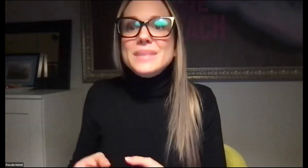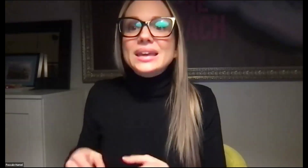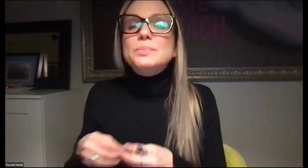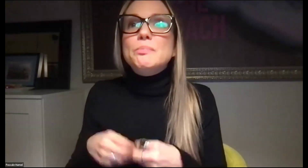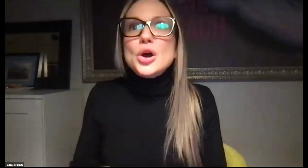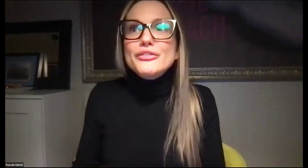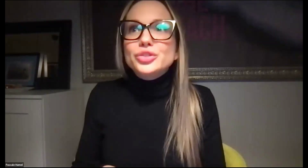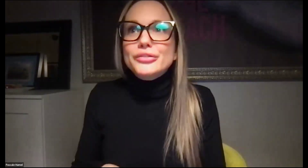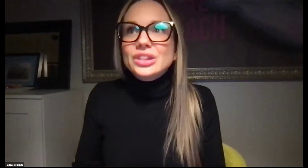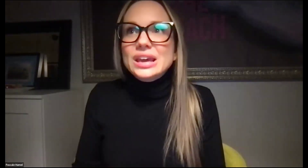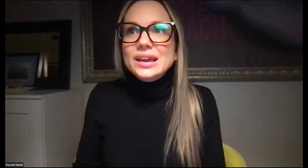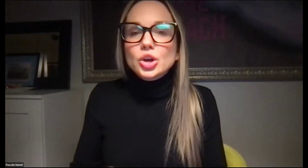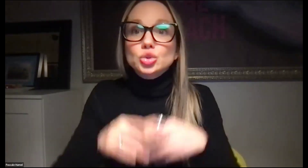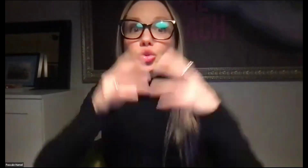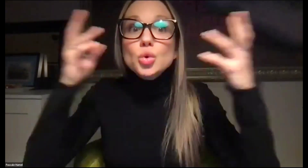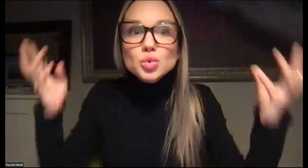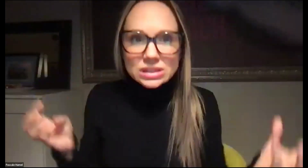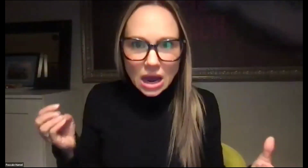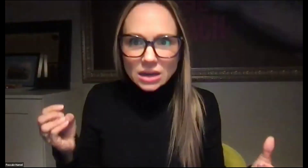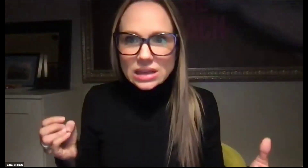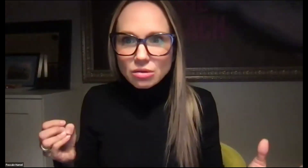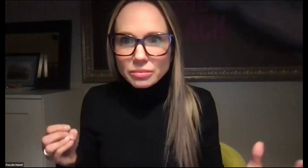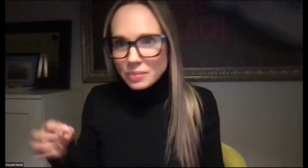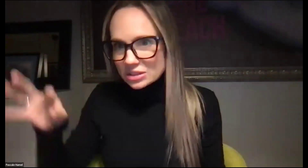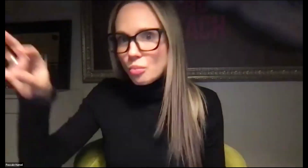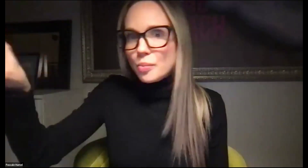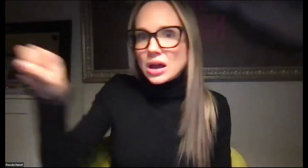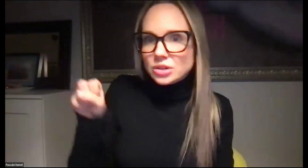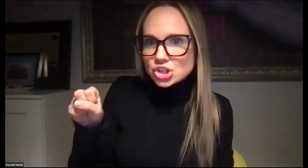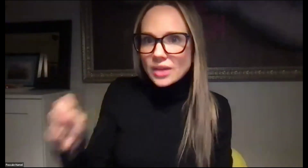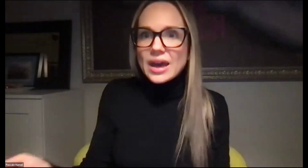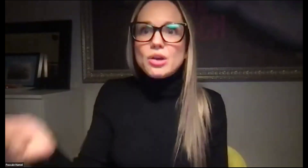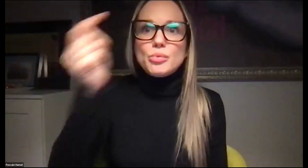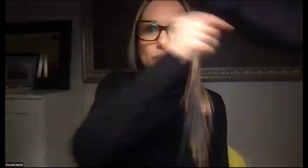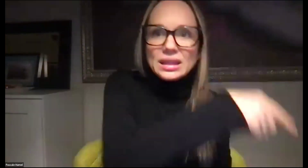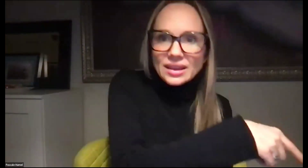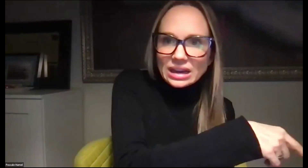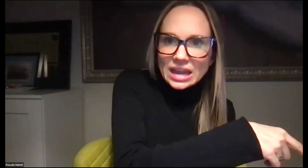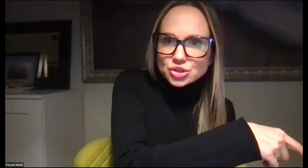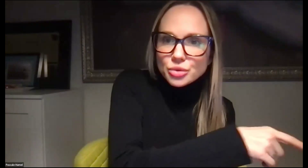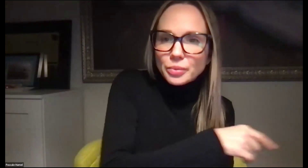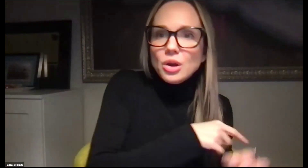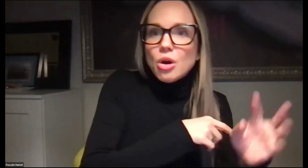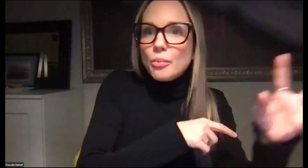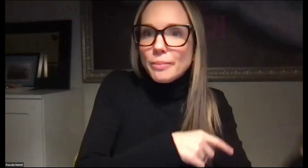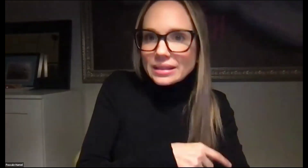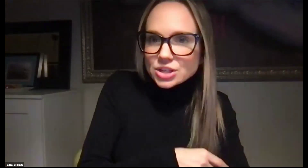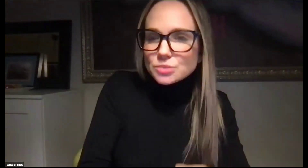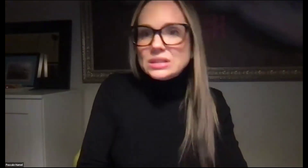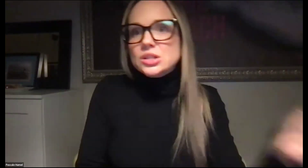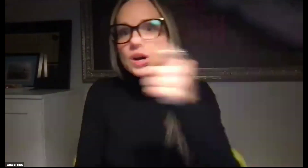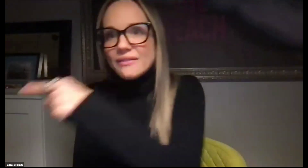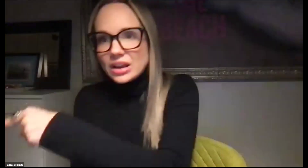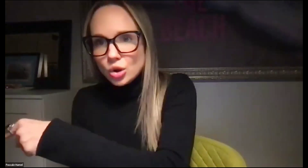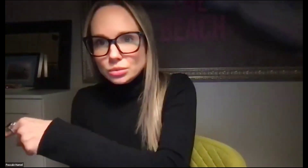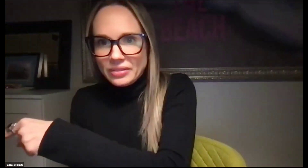ensemble, mais qui peuvent devenir 12 ensemble parce qu'on peut prendre le chandail, on peut le mettre avec la jupe, on peut mettre